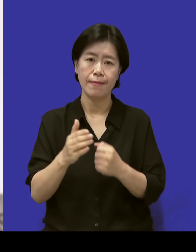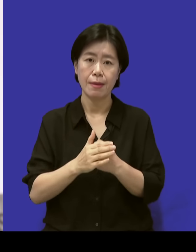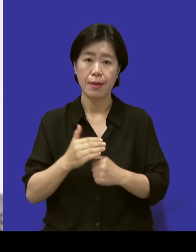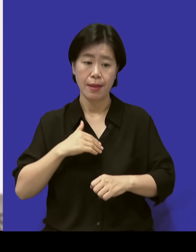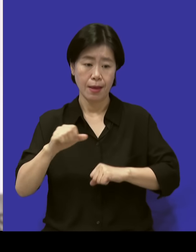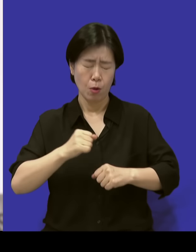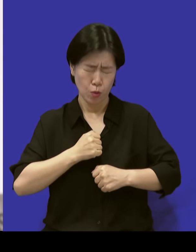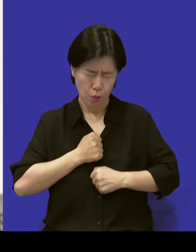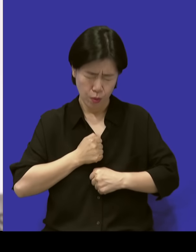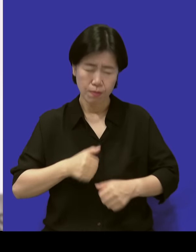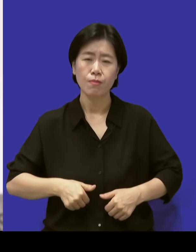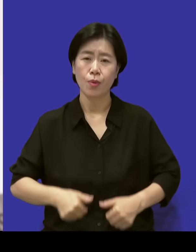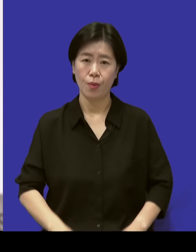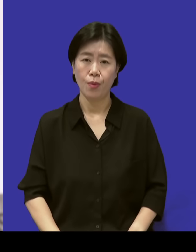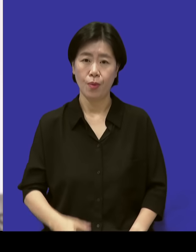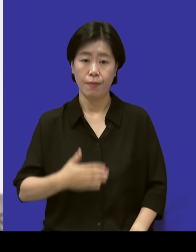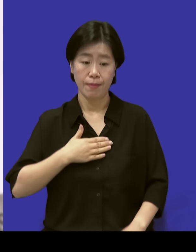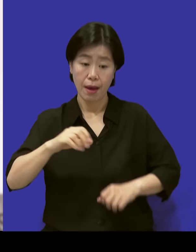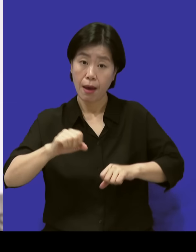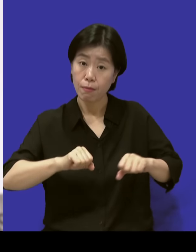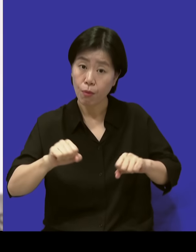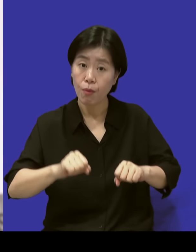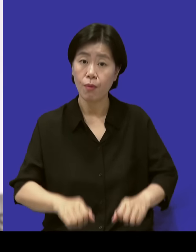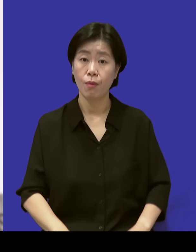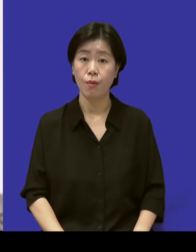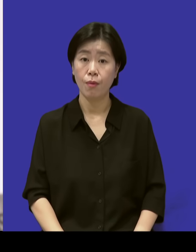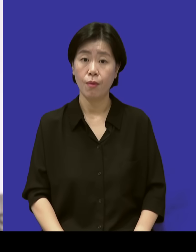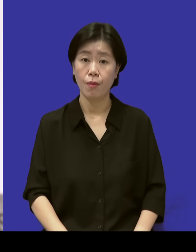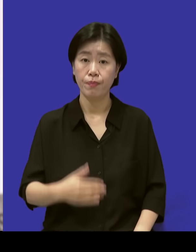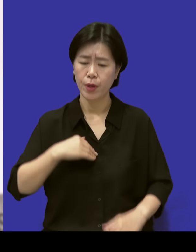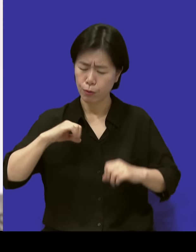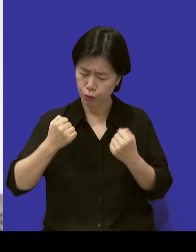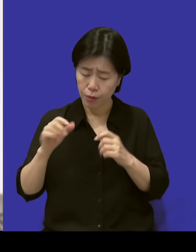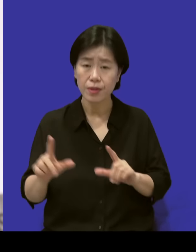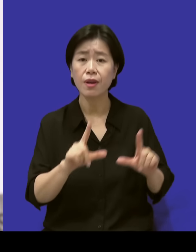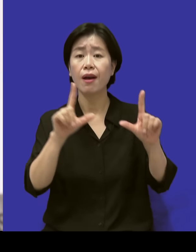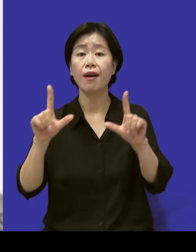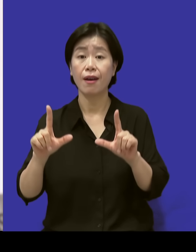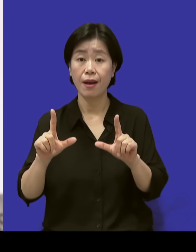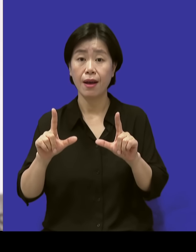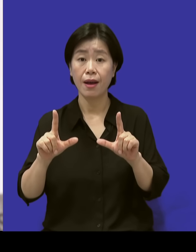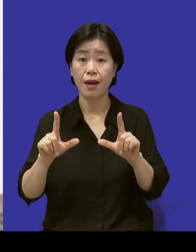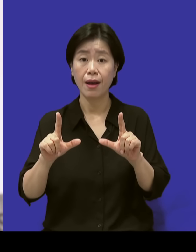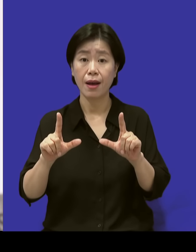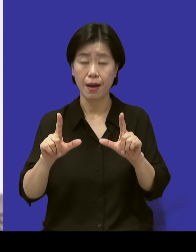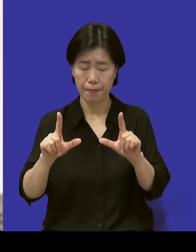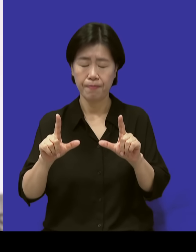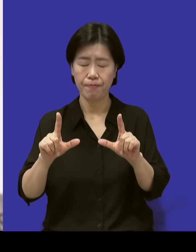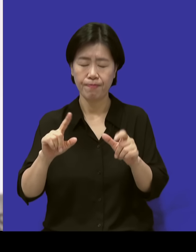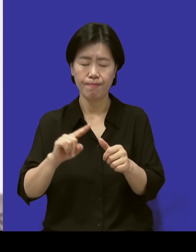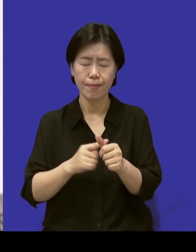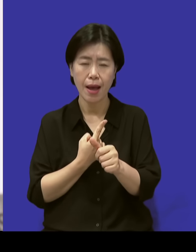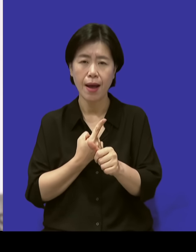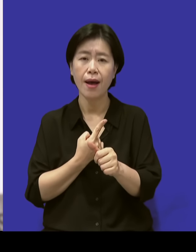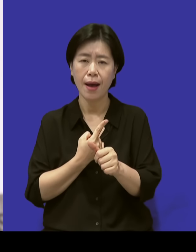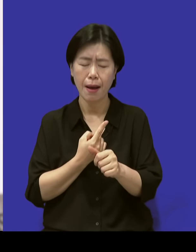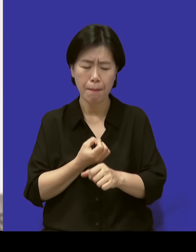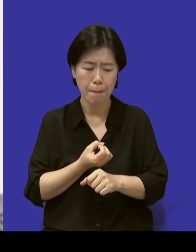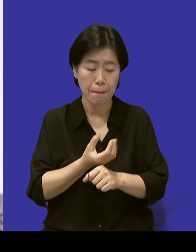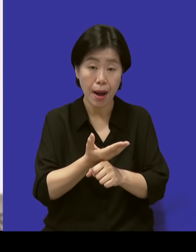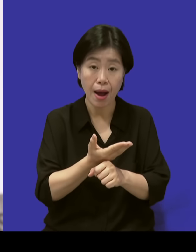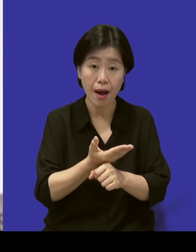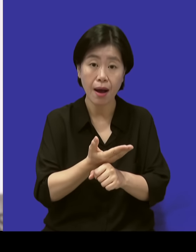예. 나의 행실, 그 순종하는 삶, 그게 몸에서 나오지 않으면 이